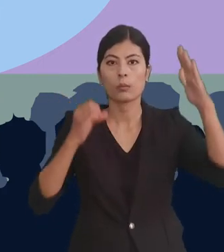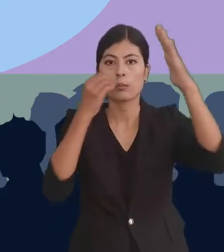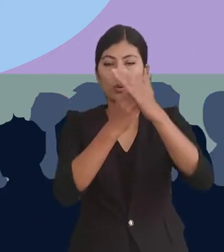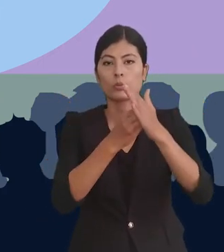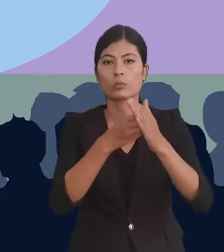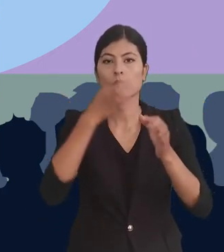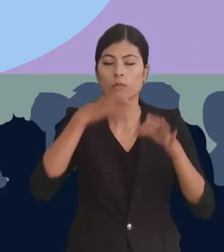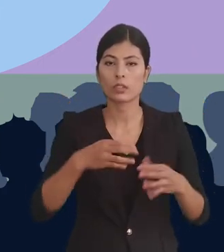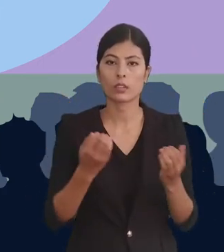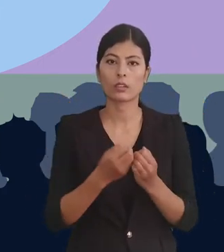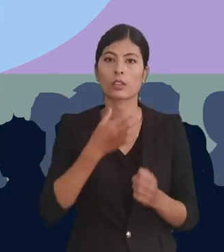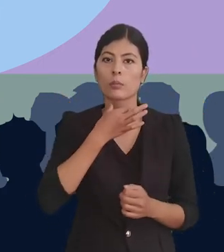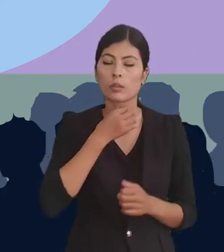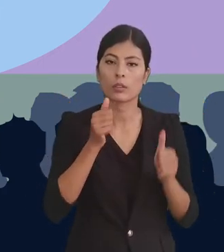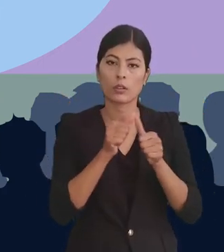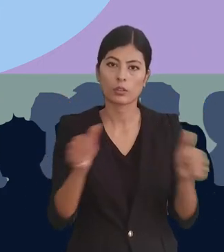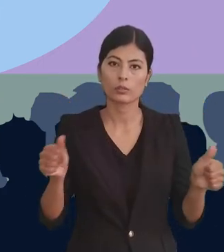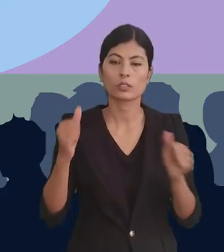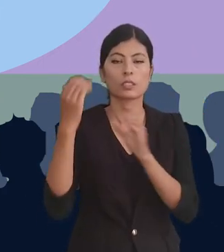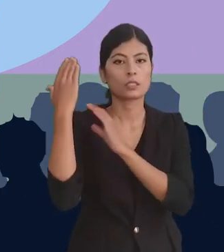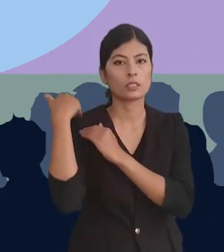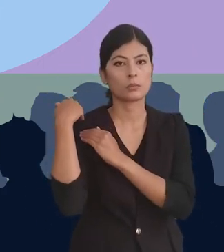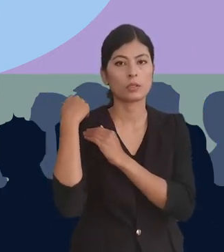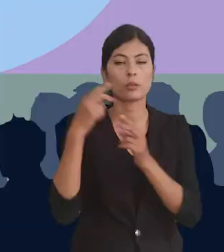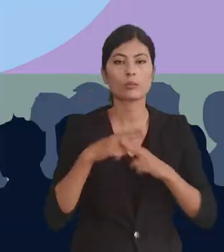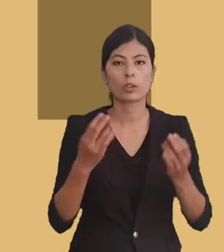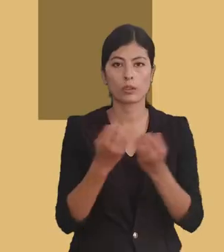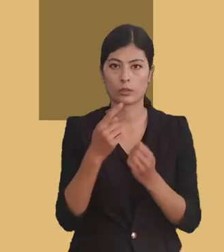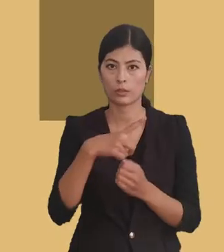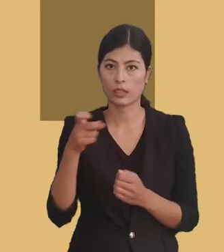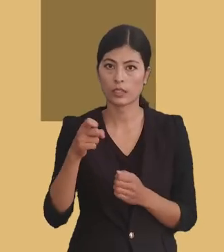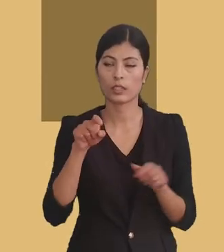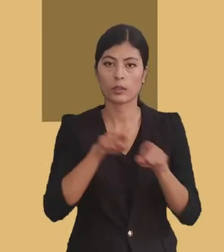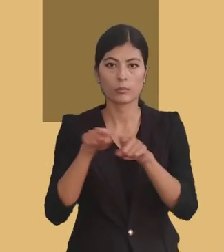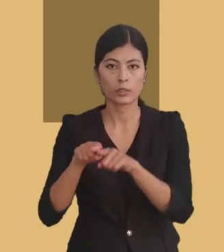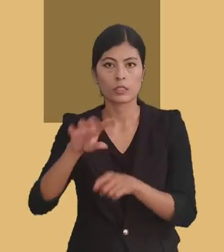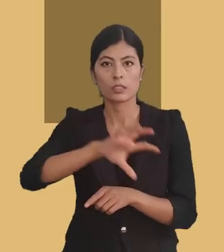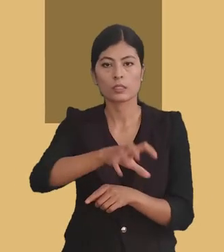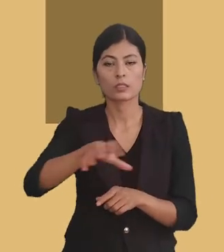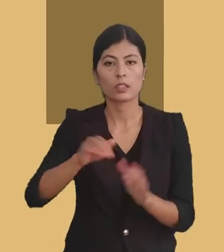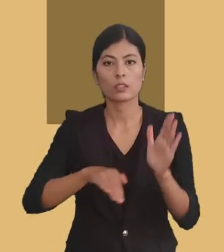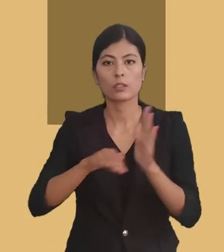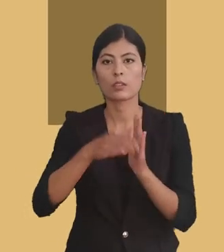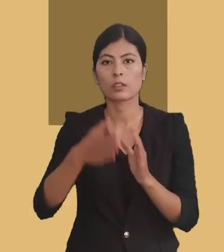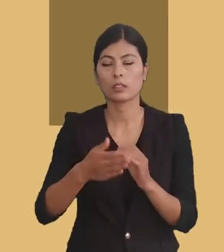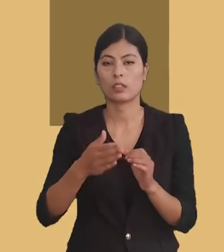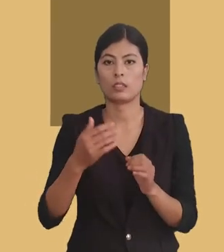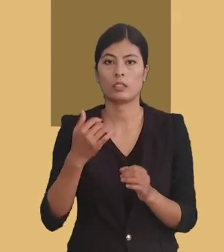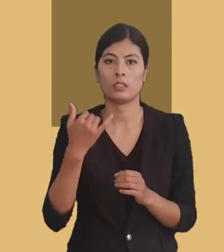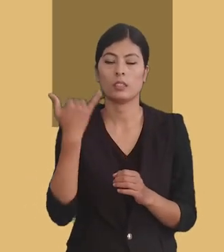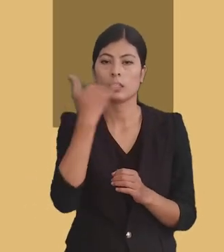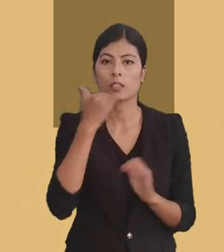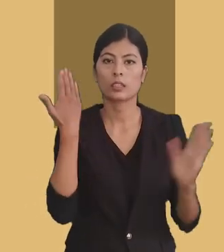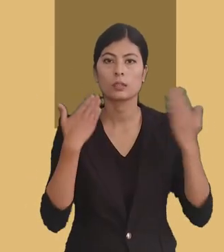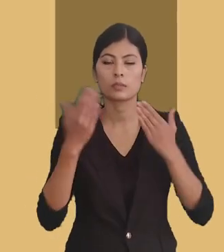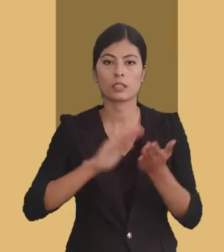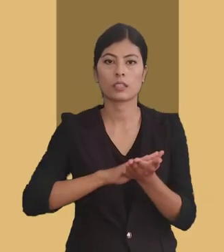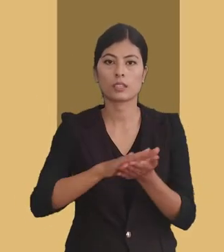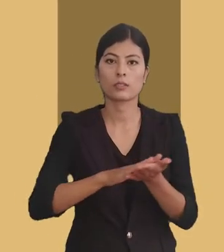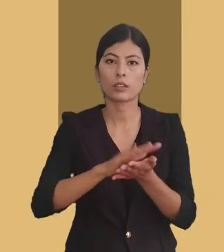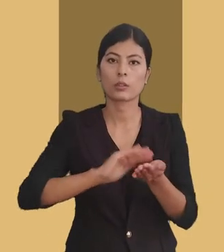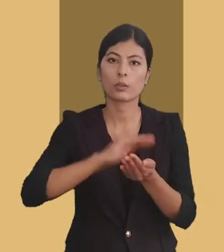सुनिश्चितता गर्ने प्रतिबद्धता अनुरूपको दायित्व पूरा गर्नको लागि पनि स्थानीय तहले लैङ्गिक हिंसा निवारण कोषको स्थापना